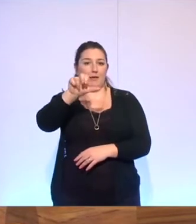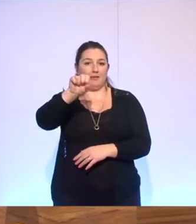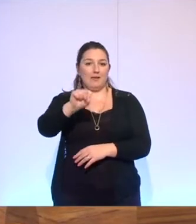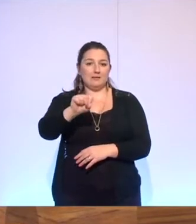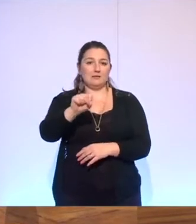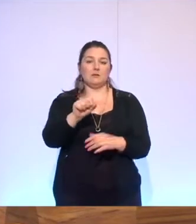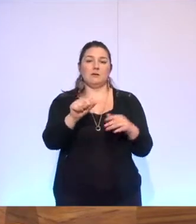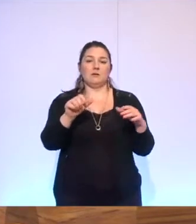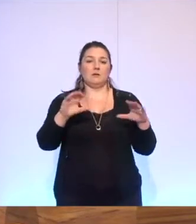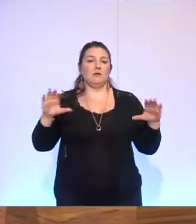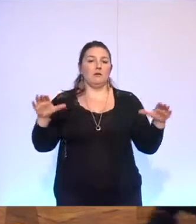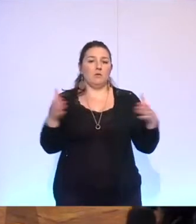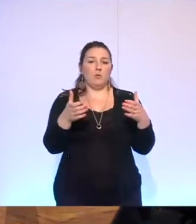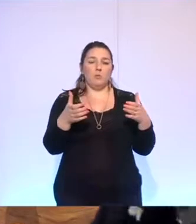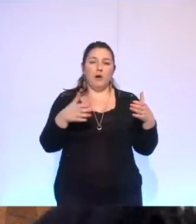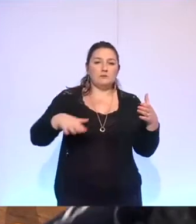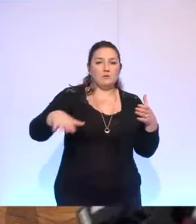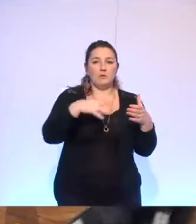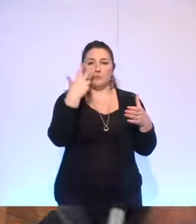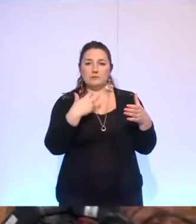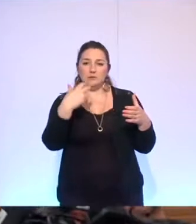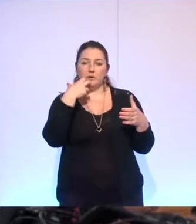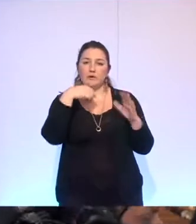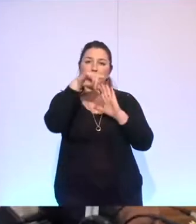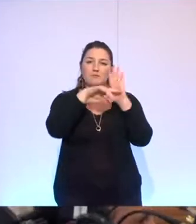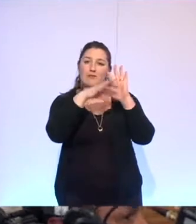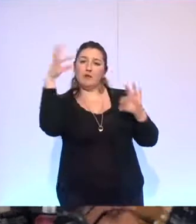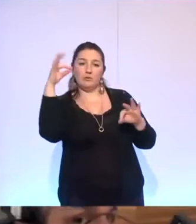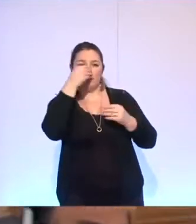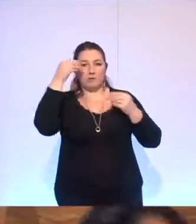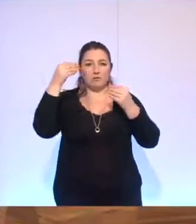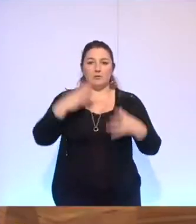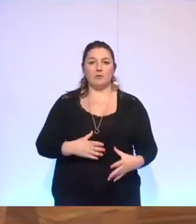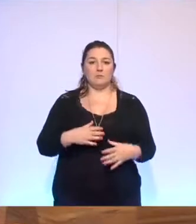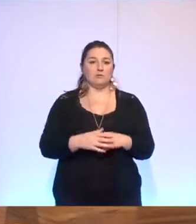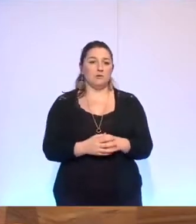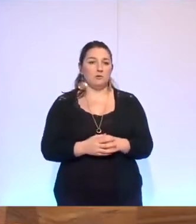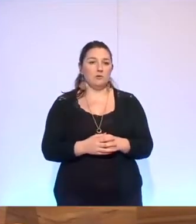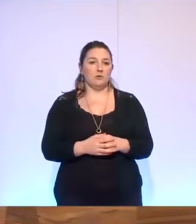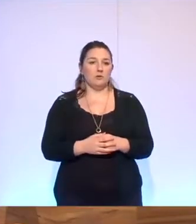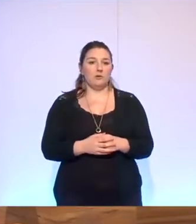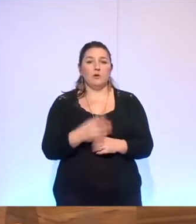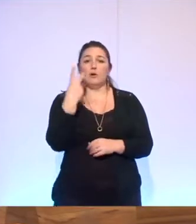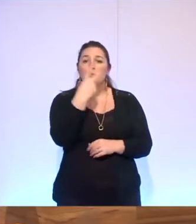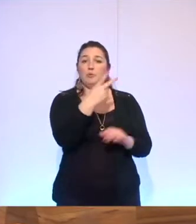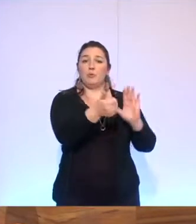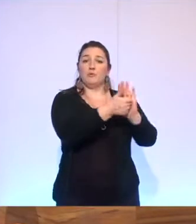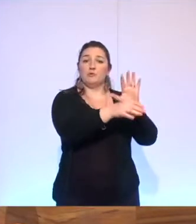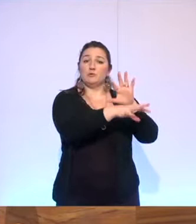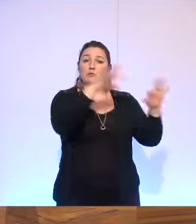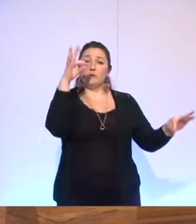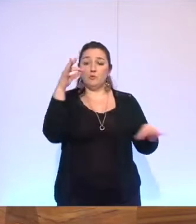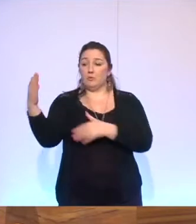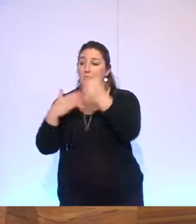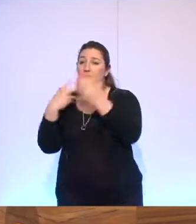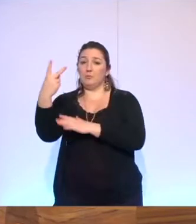la liste du Rassemblement citoyen, a démissionné pour incompatibilité d'une fonction d'élu avec sa